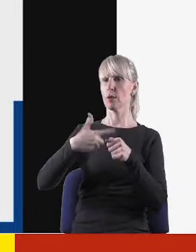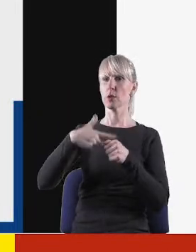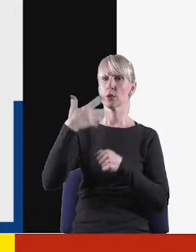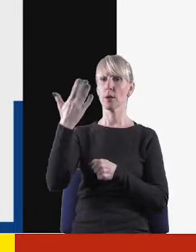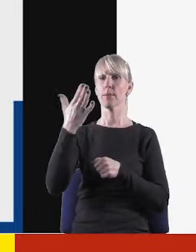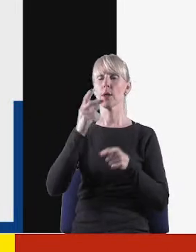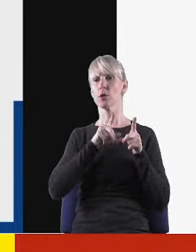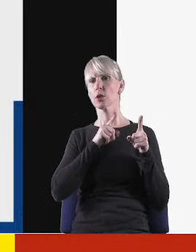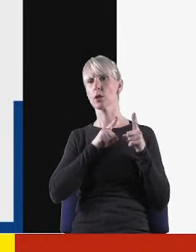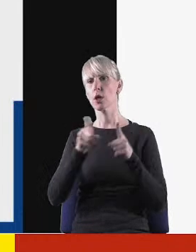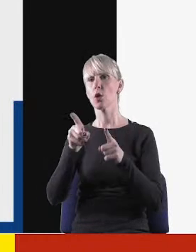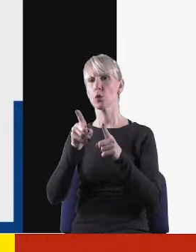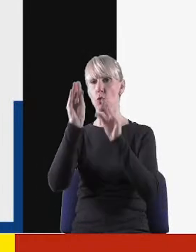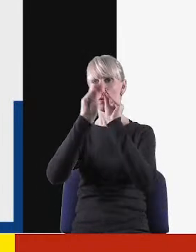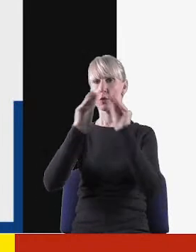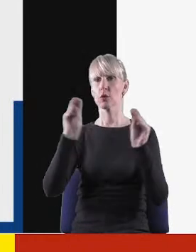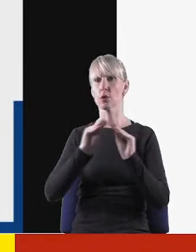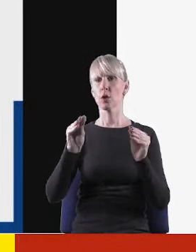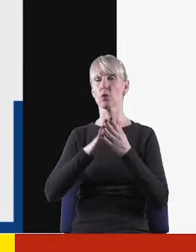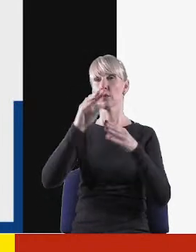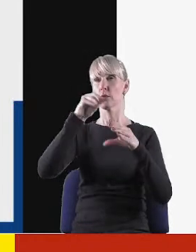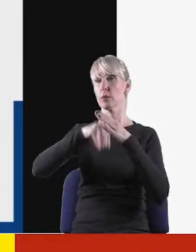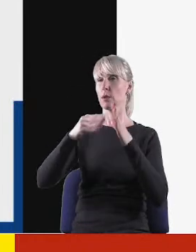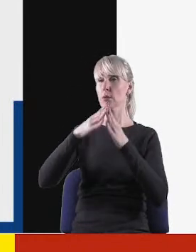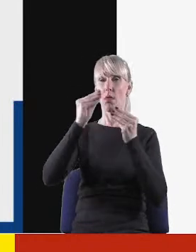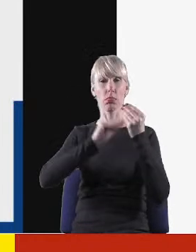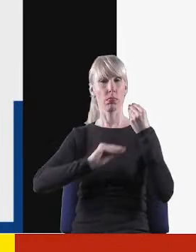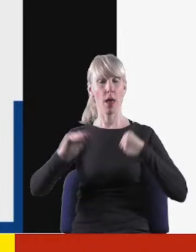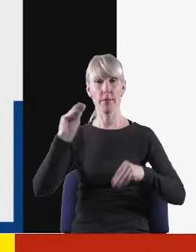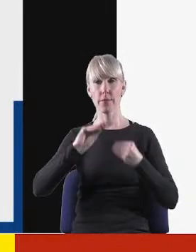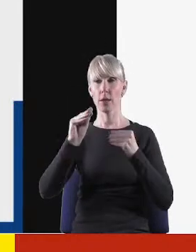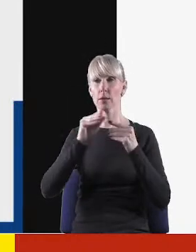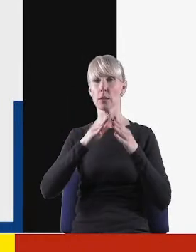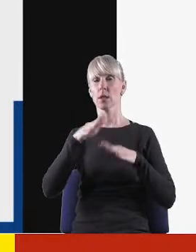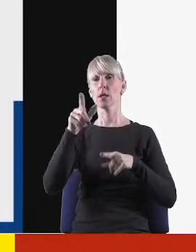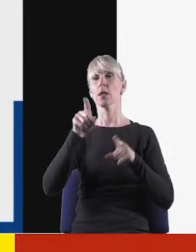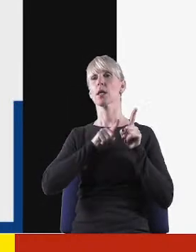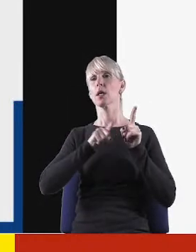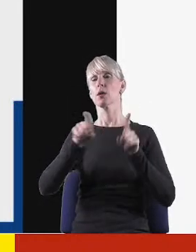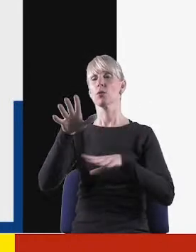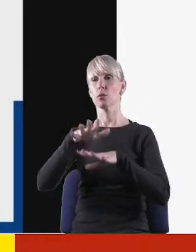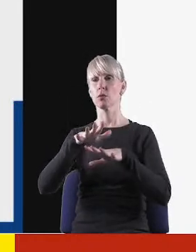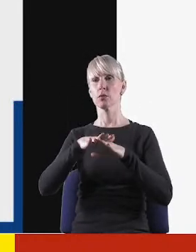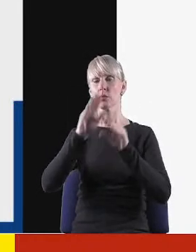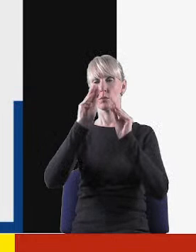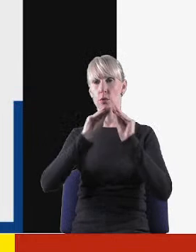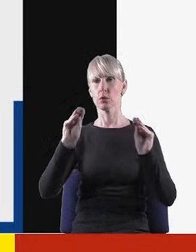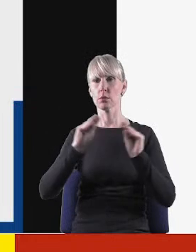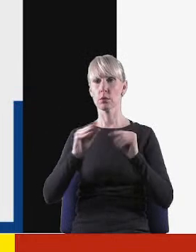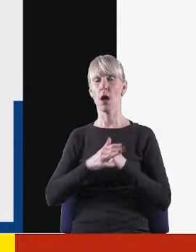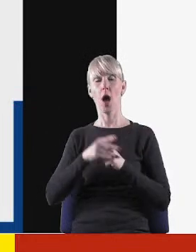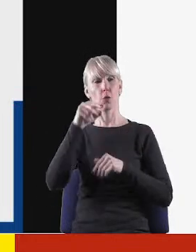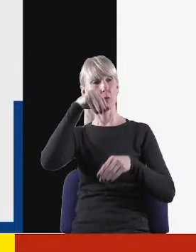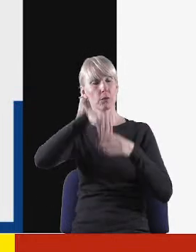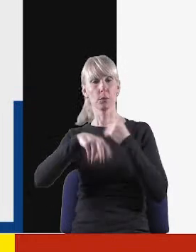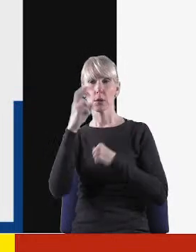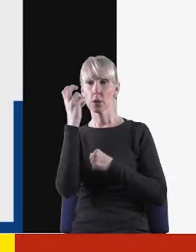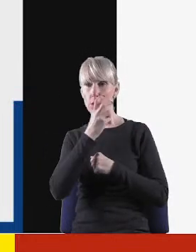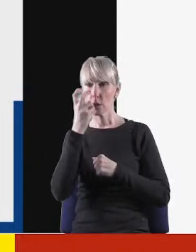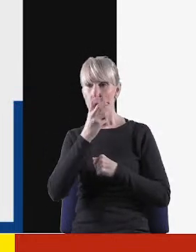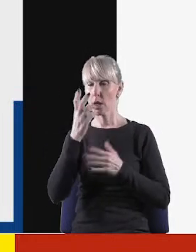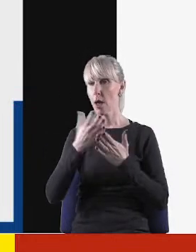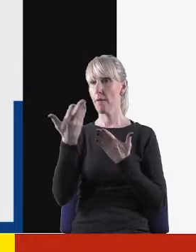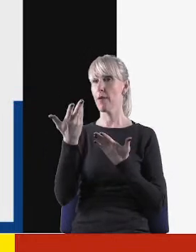To jest rzeczywiście najwięcej. Jeśli chodzi o najciekawsze zawody, to tam można